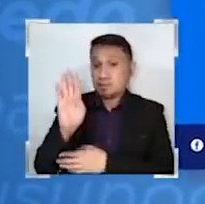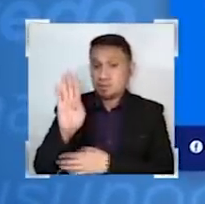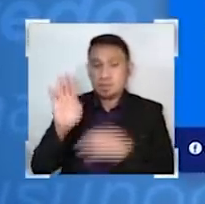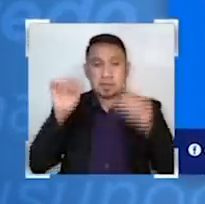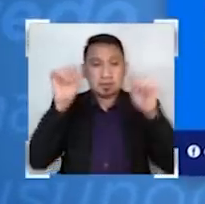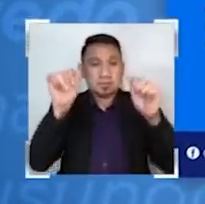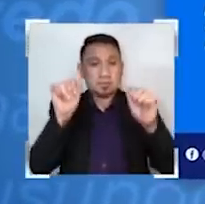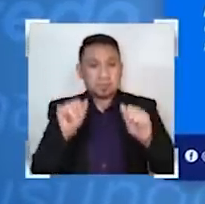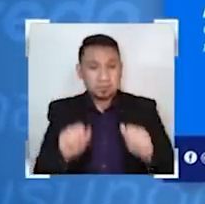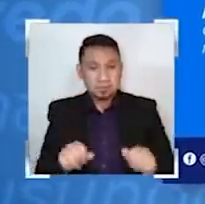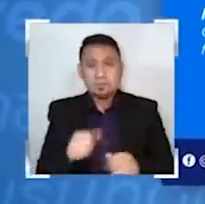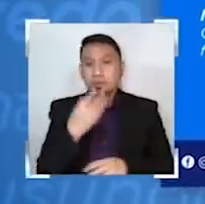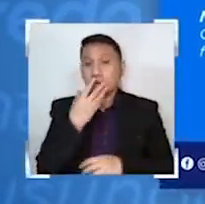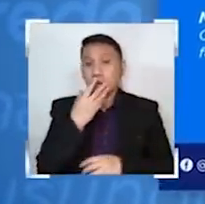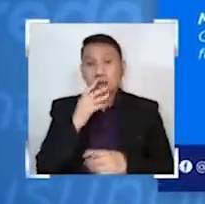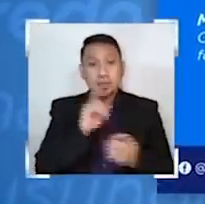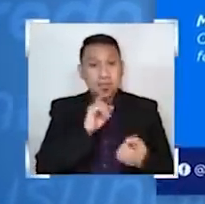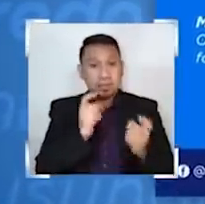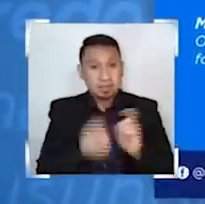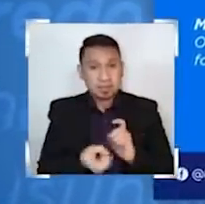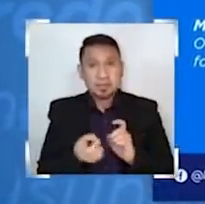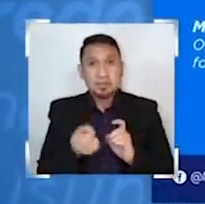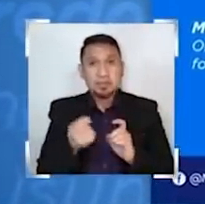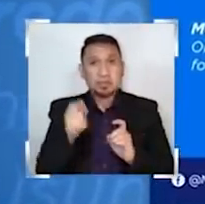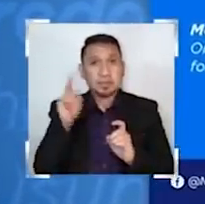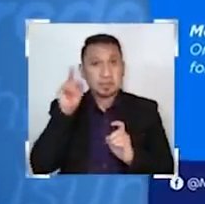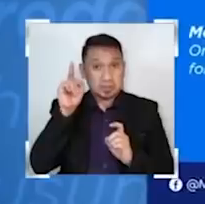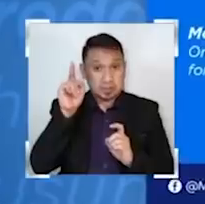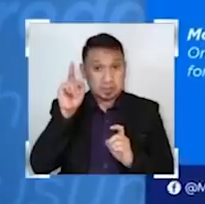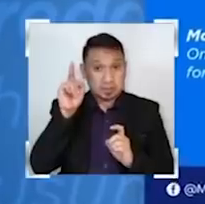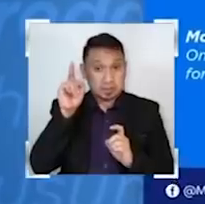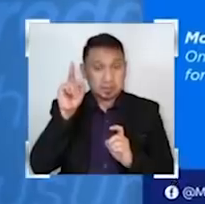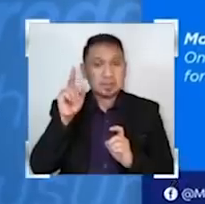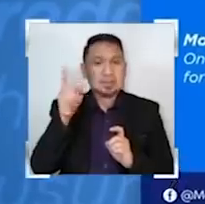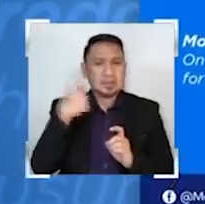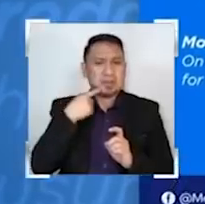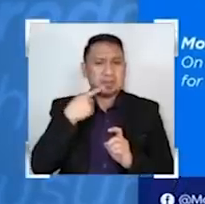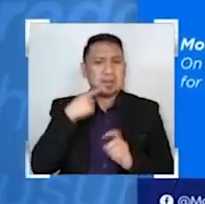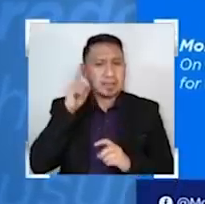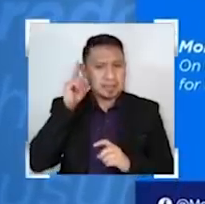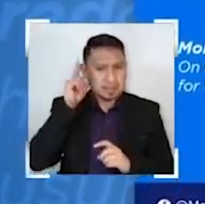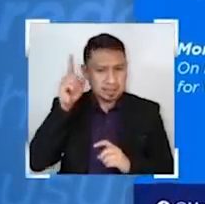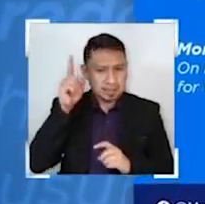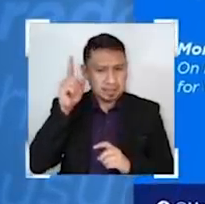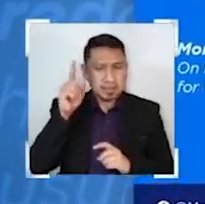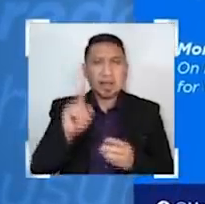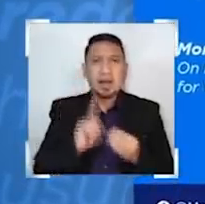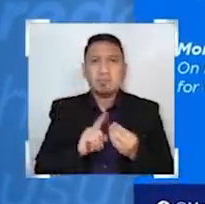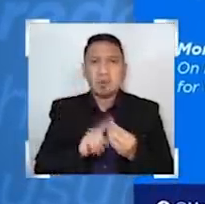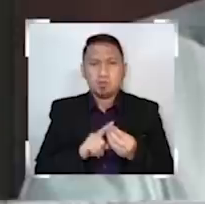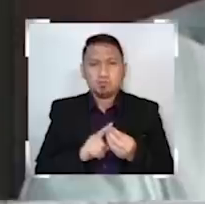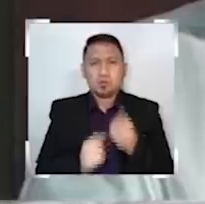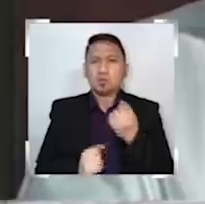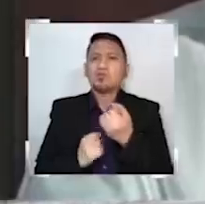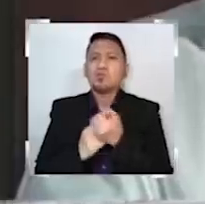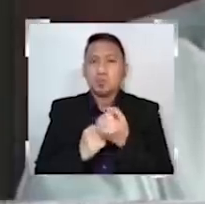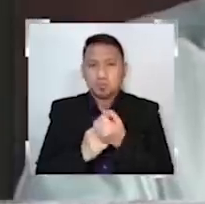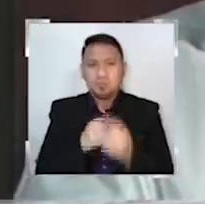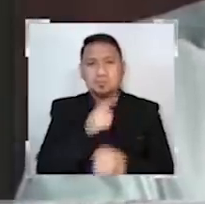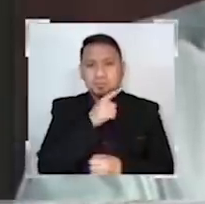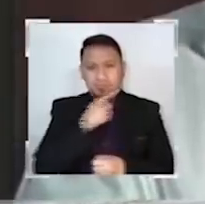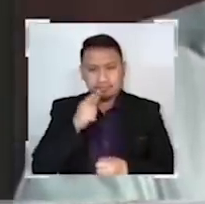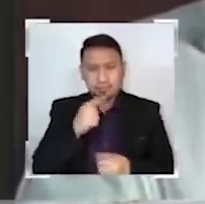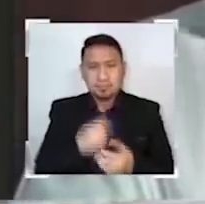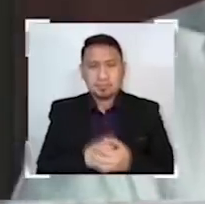Reforma Senatorial Candidate Monsur del Rosario, inihayag niya ang kanya na ring pagsuporta kay Robredo.